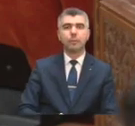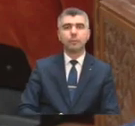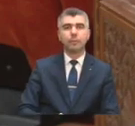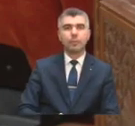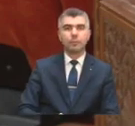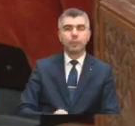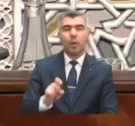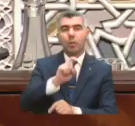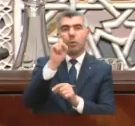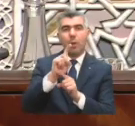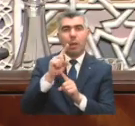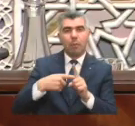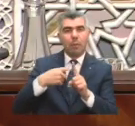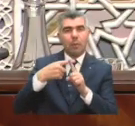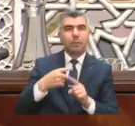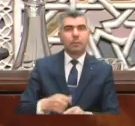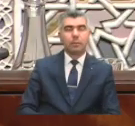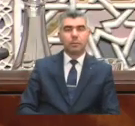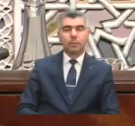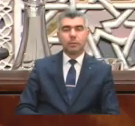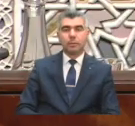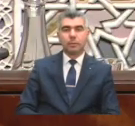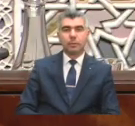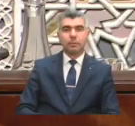تعقيب السيد النائب، تفضلوا.